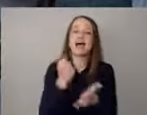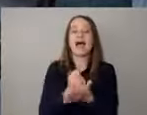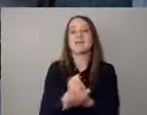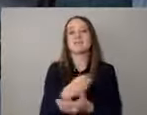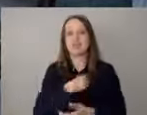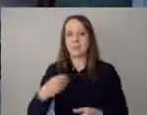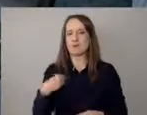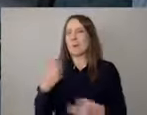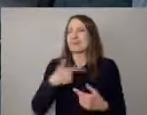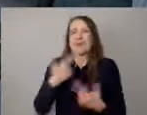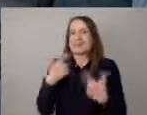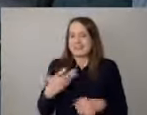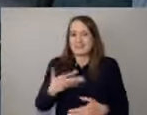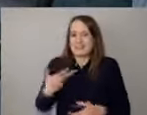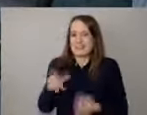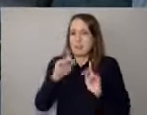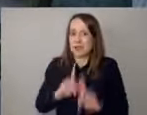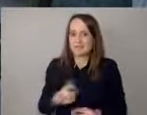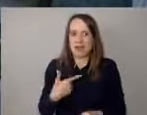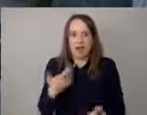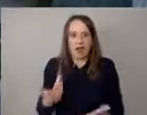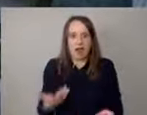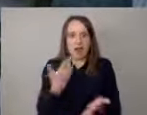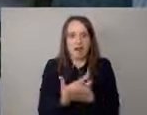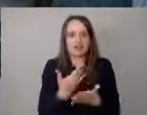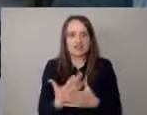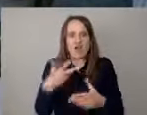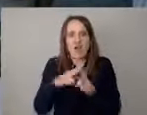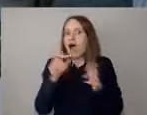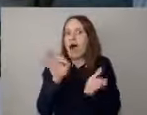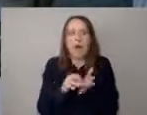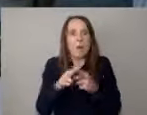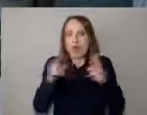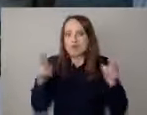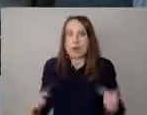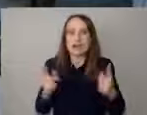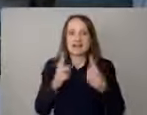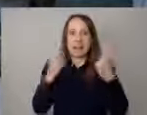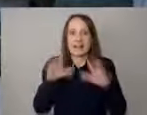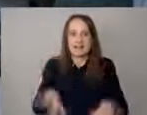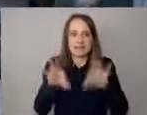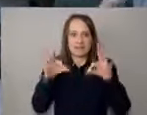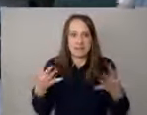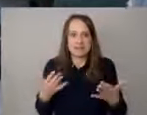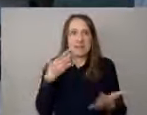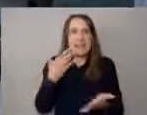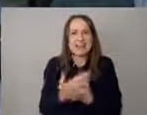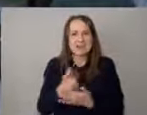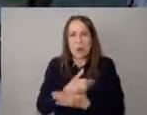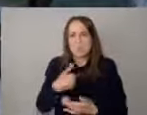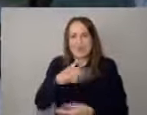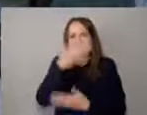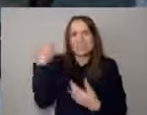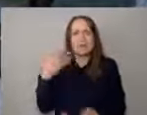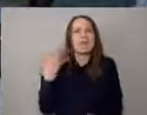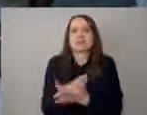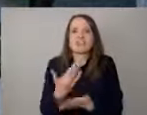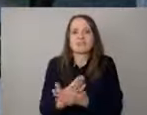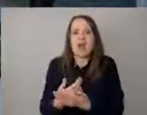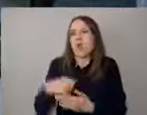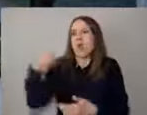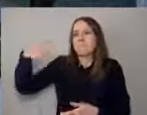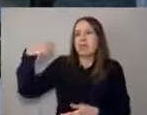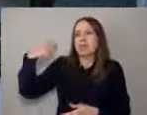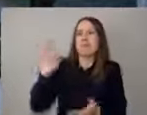problem polega na tym, dlaczego w kampanii wyborczej i dlaczego nie wiemy, w jakiej sprawie tak naprawdę prezydent jedzie do Waszyngtonu. Dzisiaj